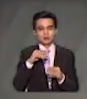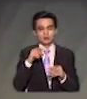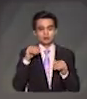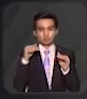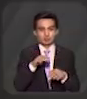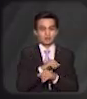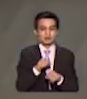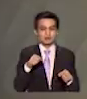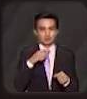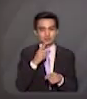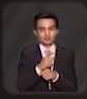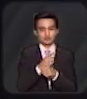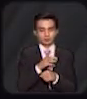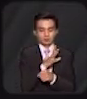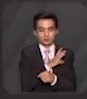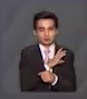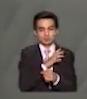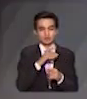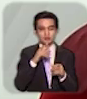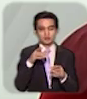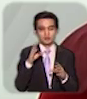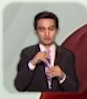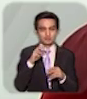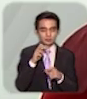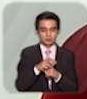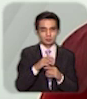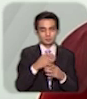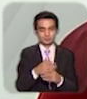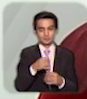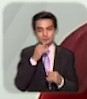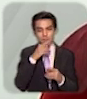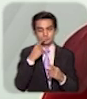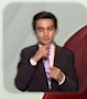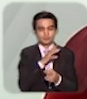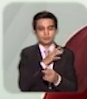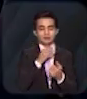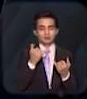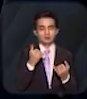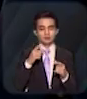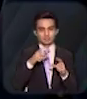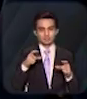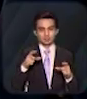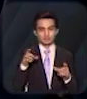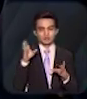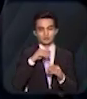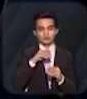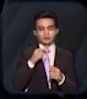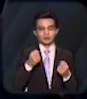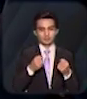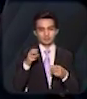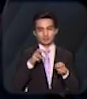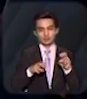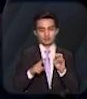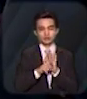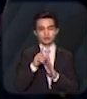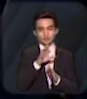қозғауға болмайтынын ескерткенін, сол себепті ештеңе істей алмағанын айтып ақталды. Айтуынша, сондағы адамдар көлік жүргізушісін іздей